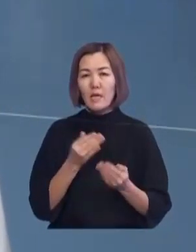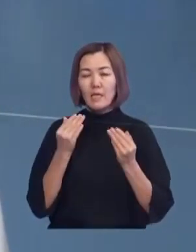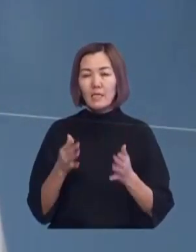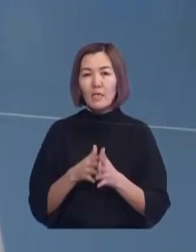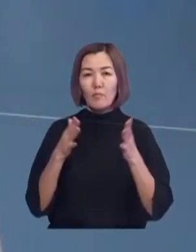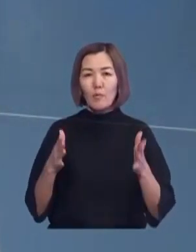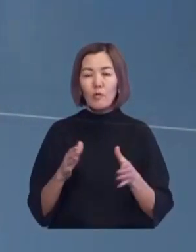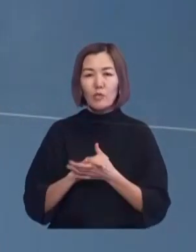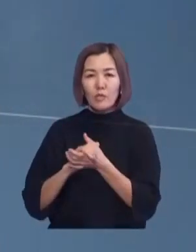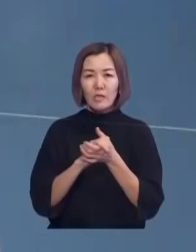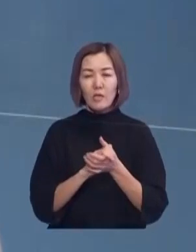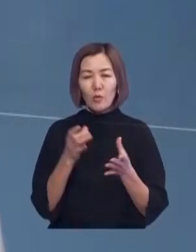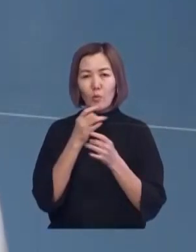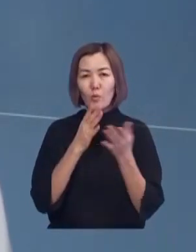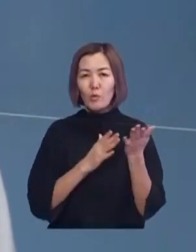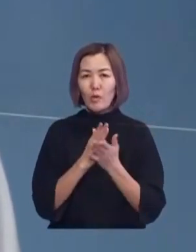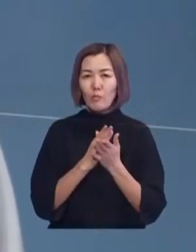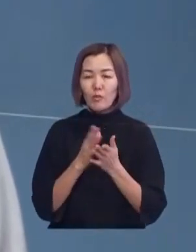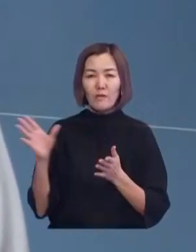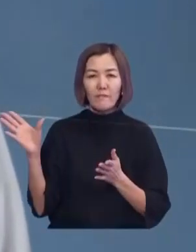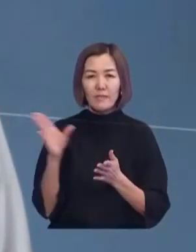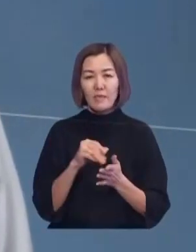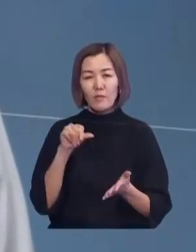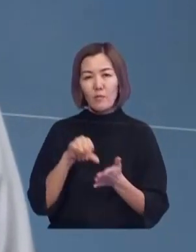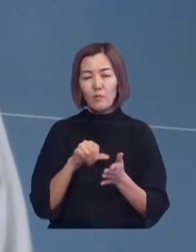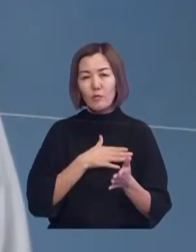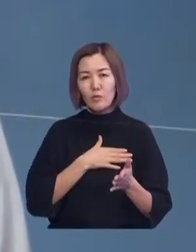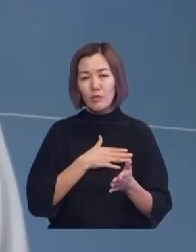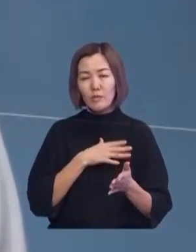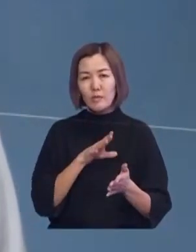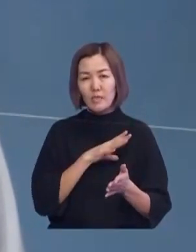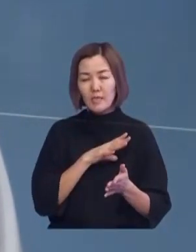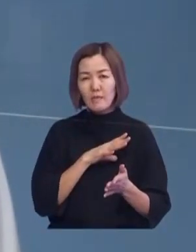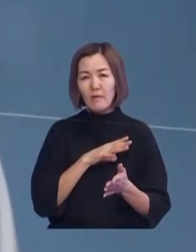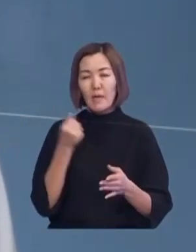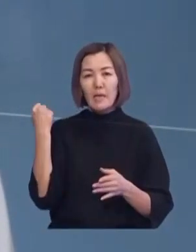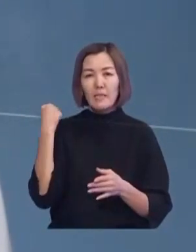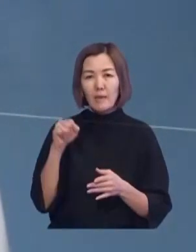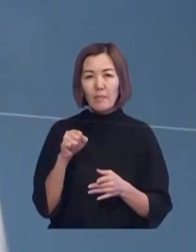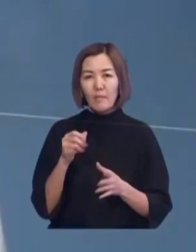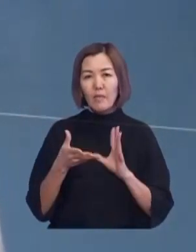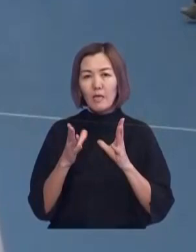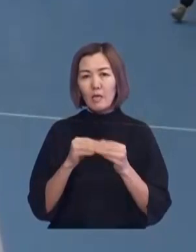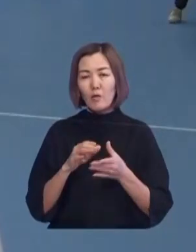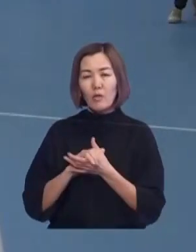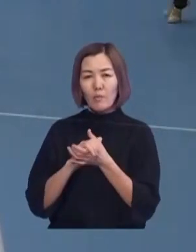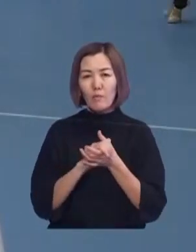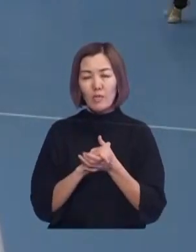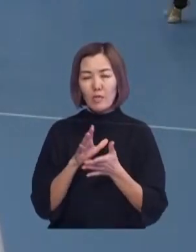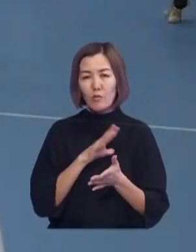больше сплотил культ работников, никого не оставив равнодушным. Все команды были настроены на победу, но в итоге победила дружба.